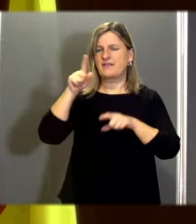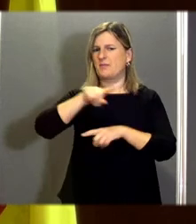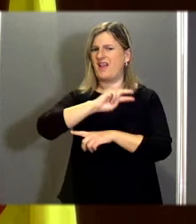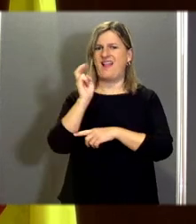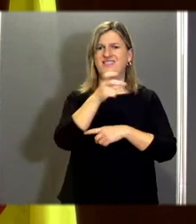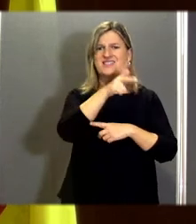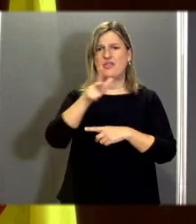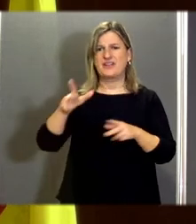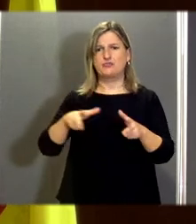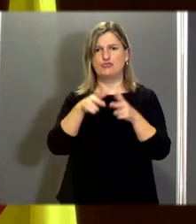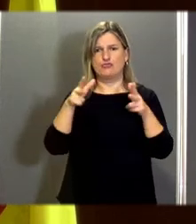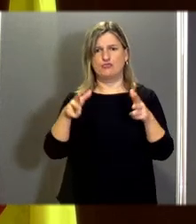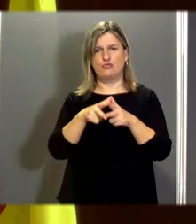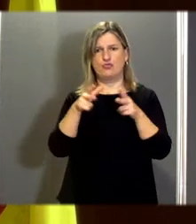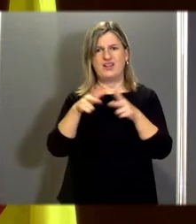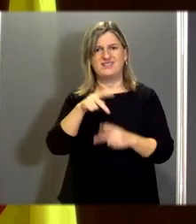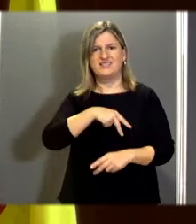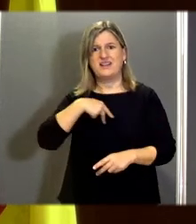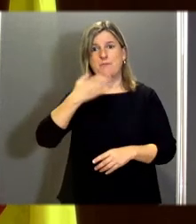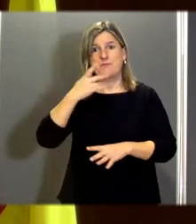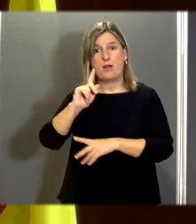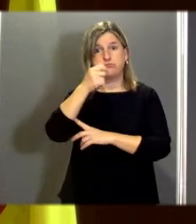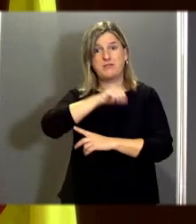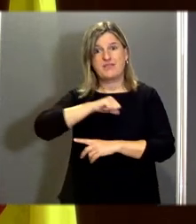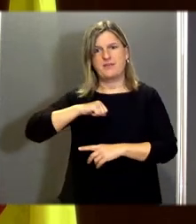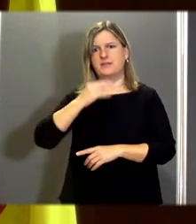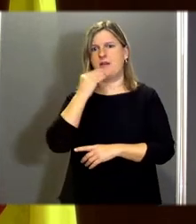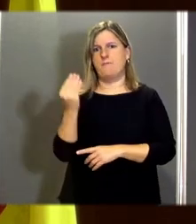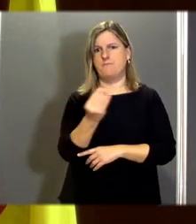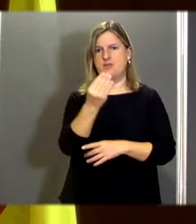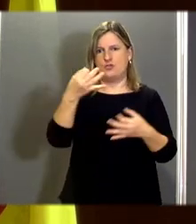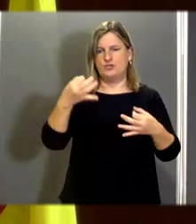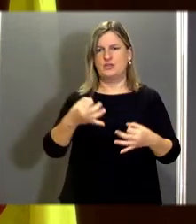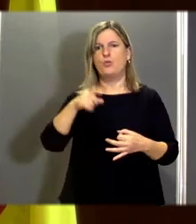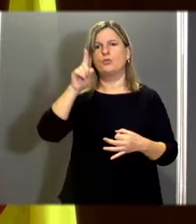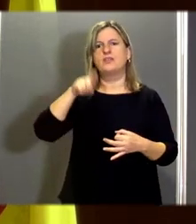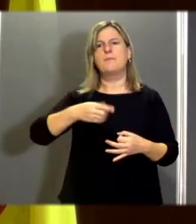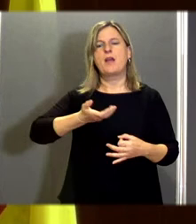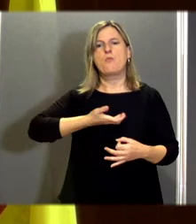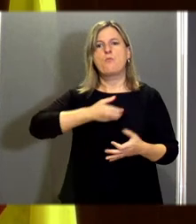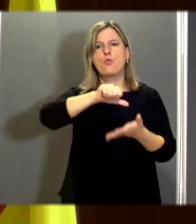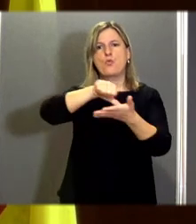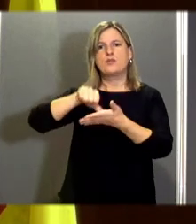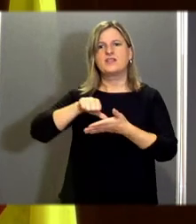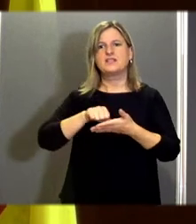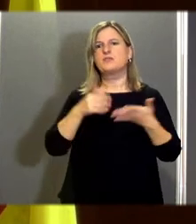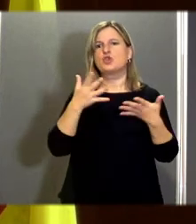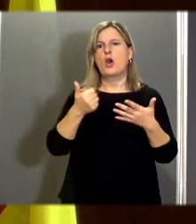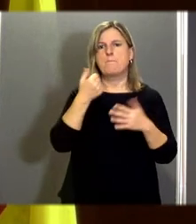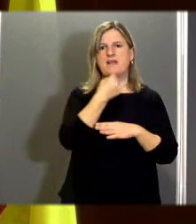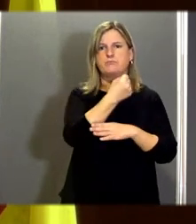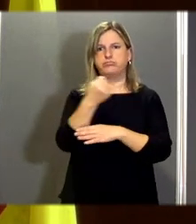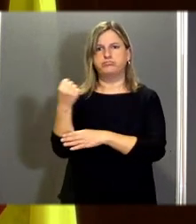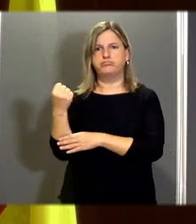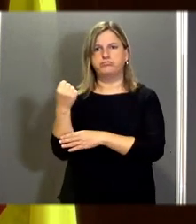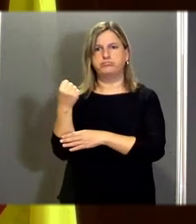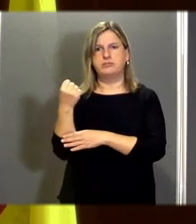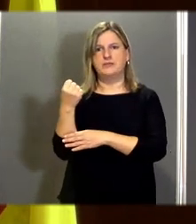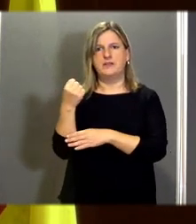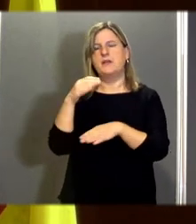altres drets socials en general. Com podem reforçar el paper dels municipis? Què representaria el control